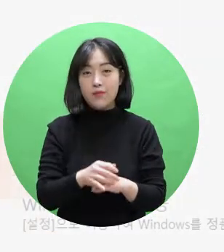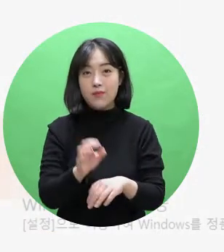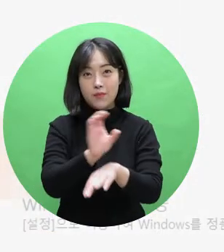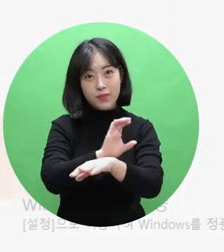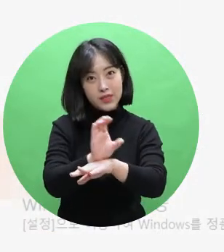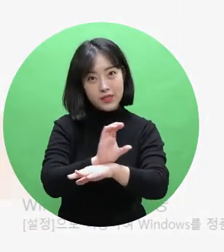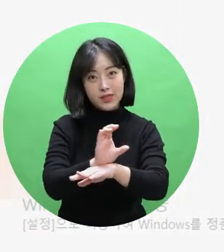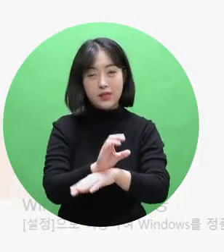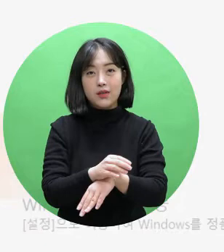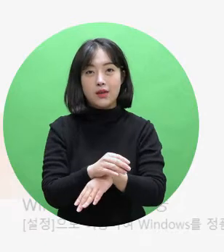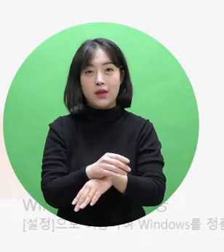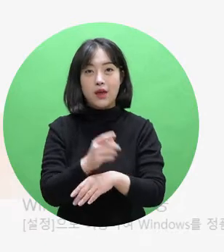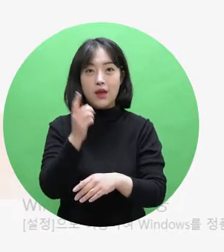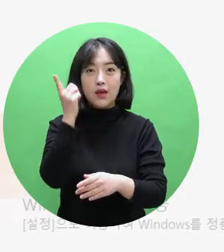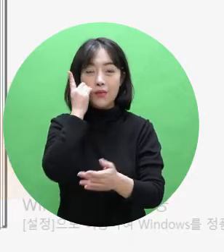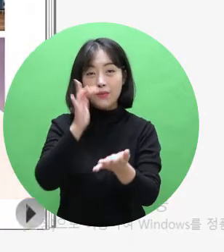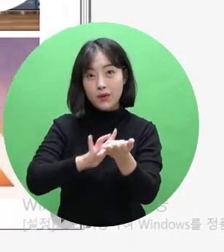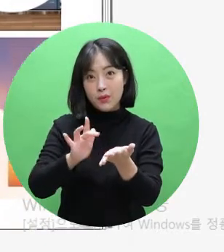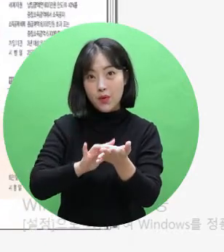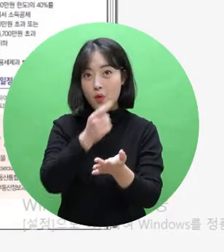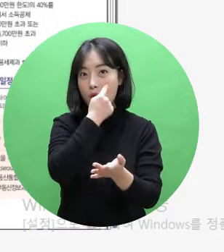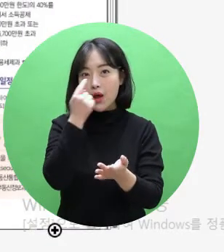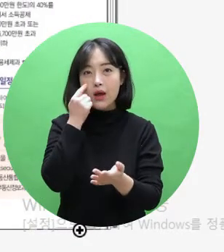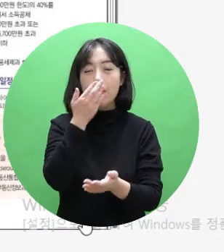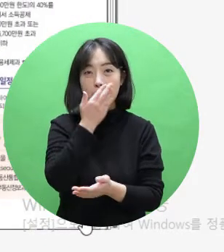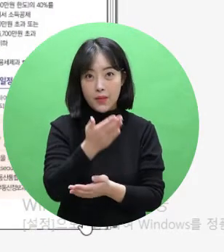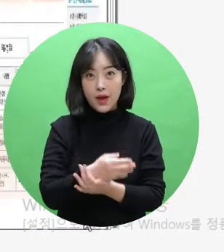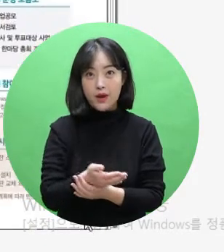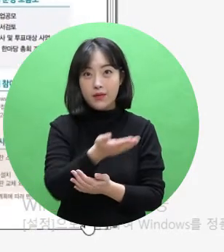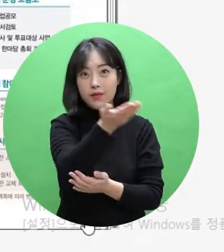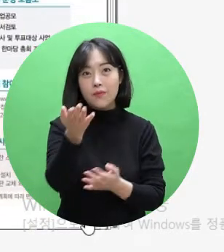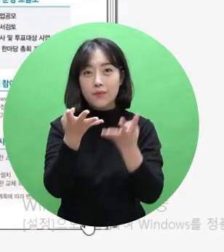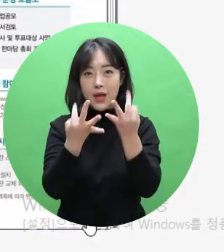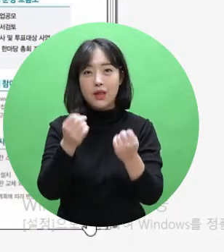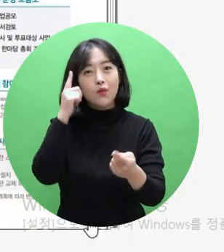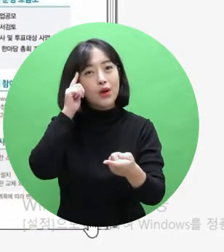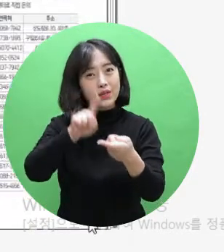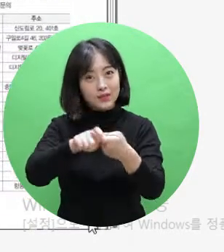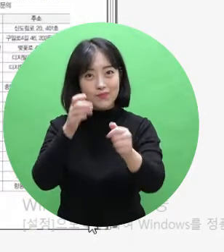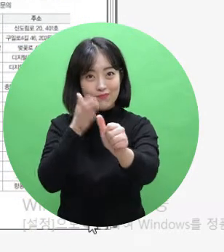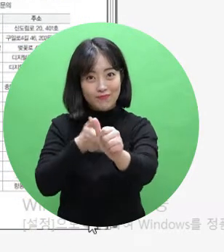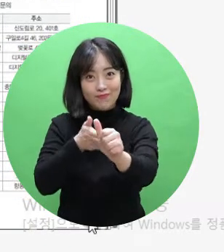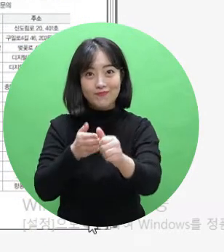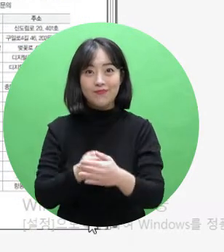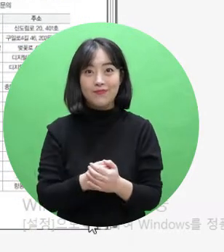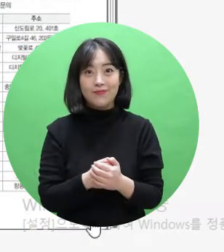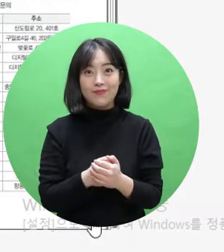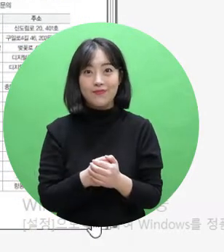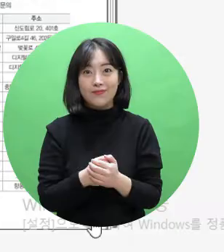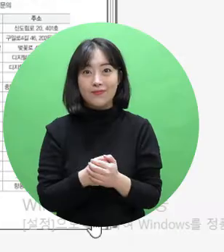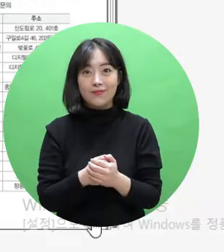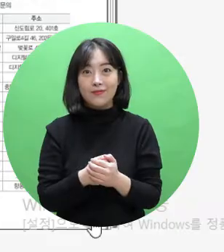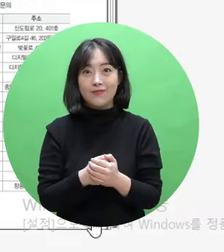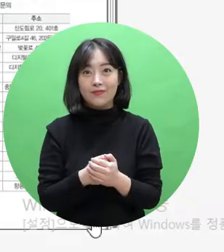PC, 스마트폰에서 확인할 수 있으니 주민 여러분의 많은 관심 바랍니다.